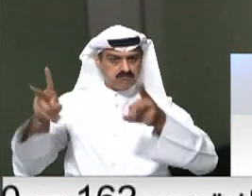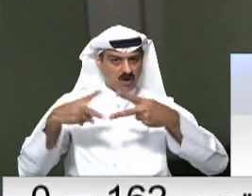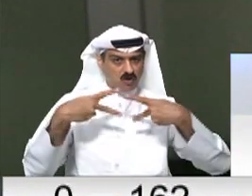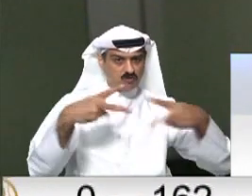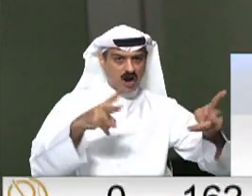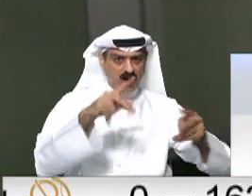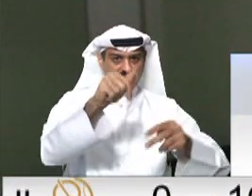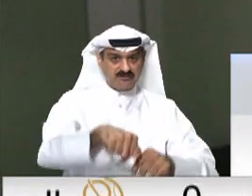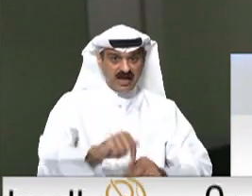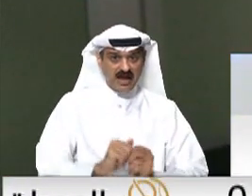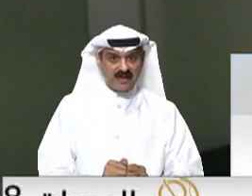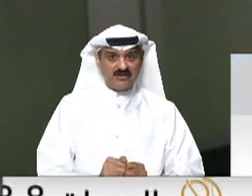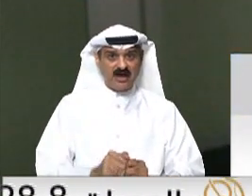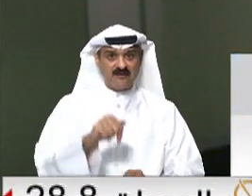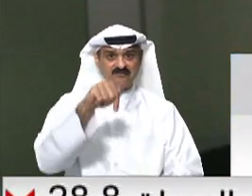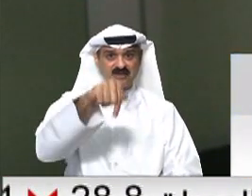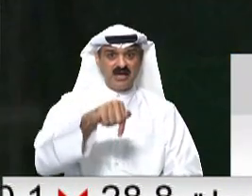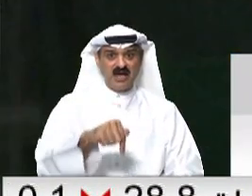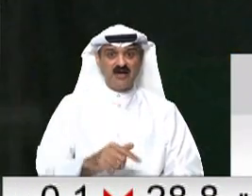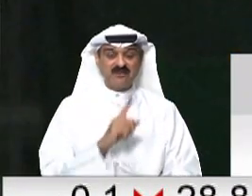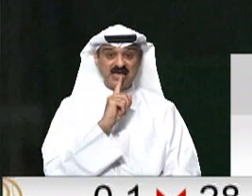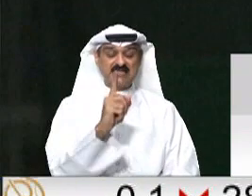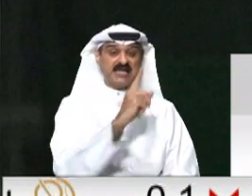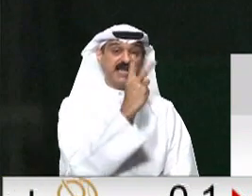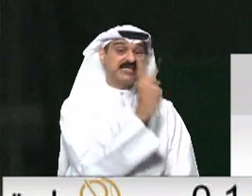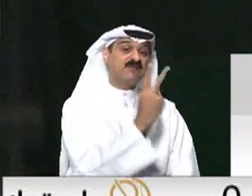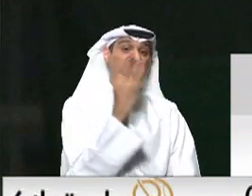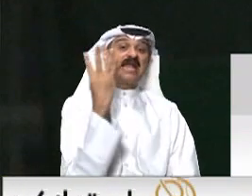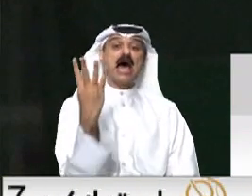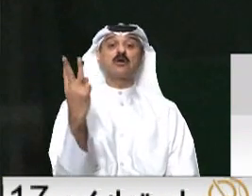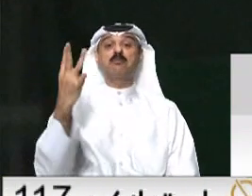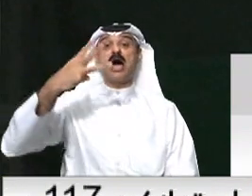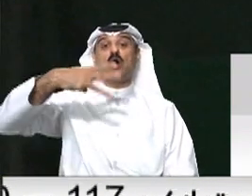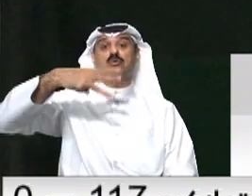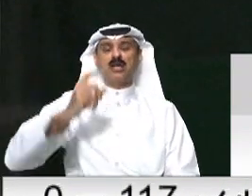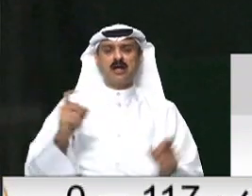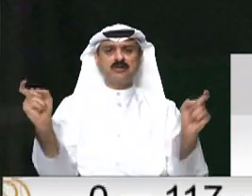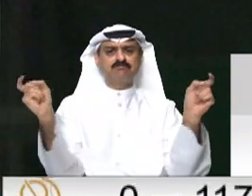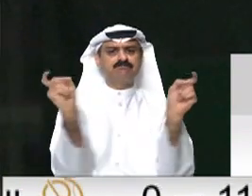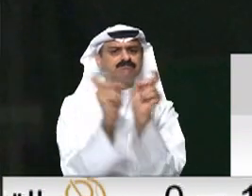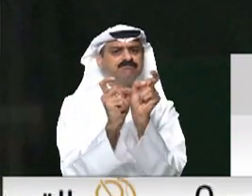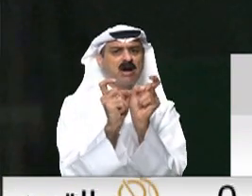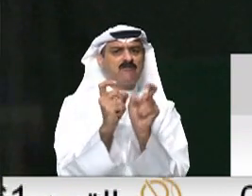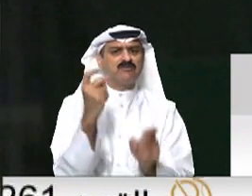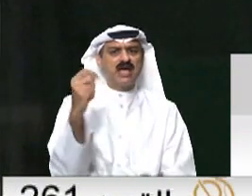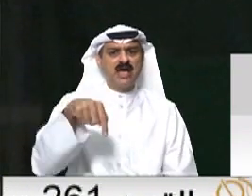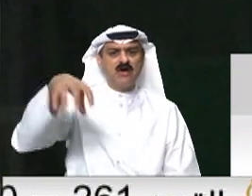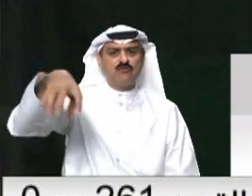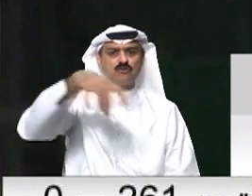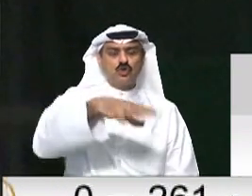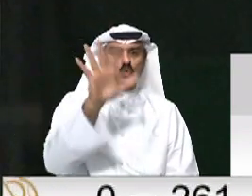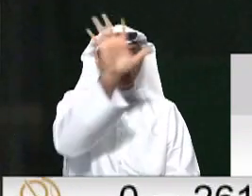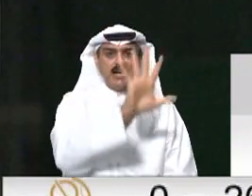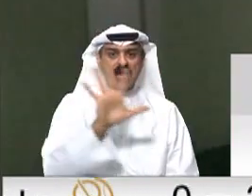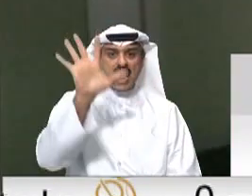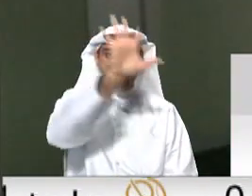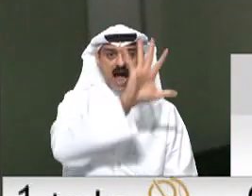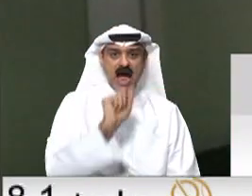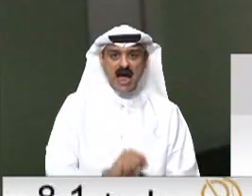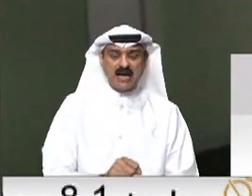الفيفا بان التنافس على استضافه مونديال 2034 سوف ينحصر بين دول اسيا وايضا